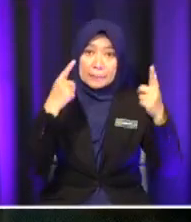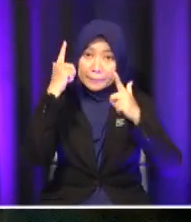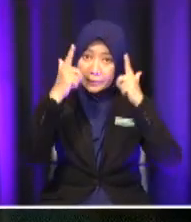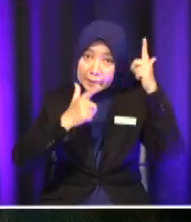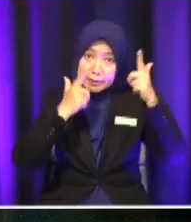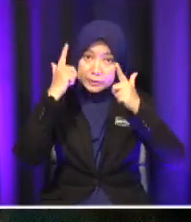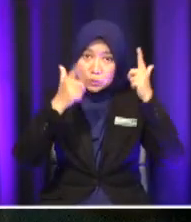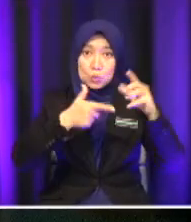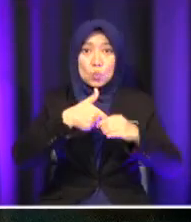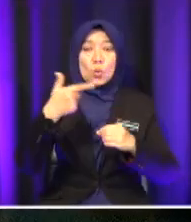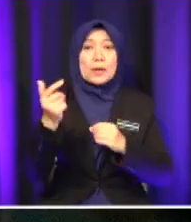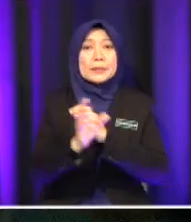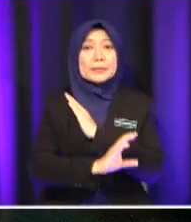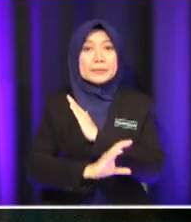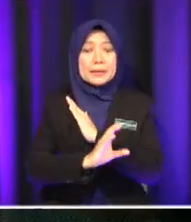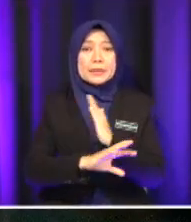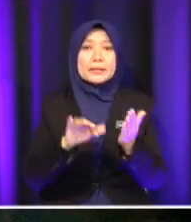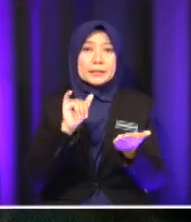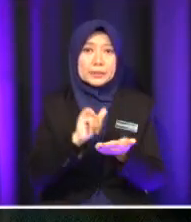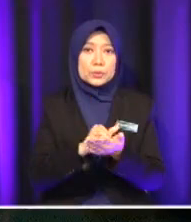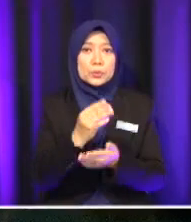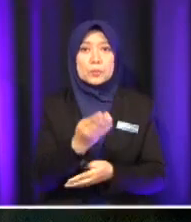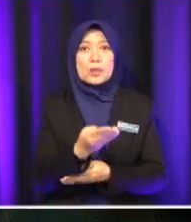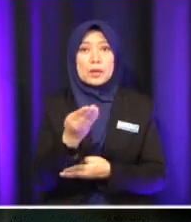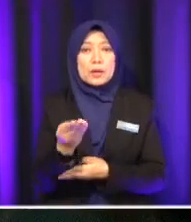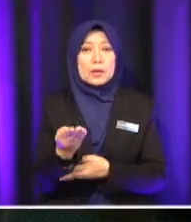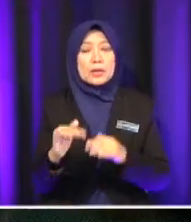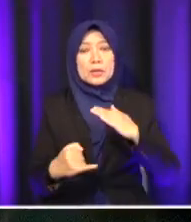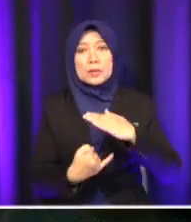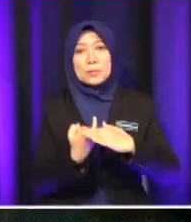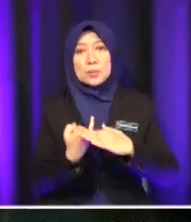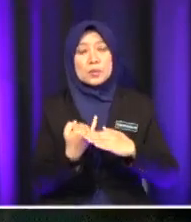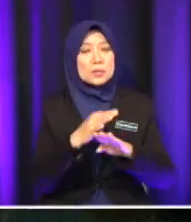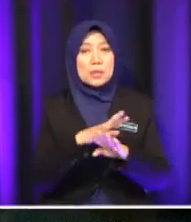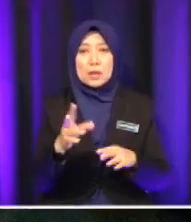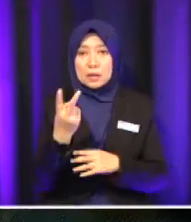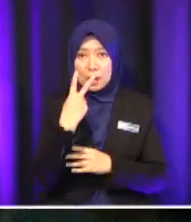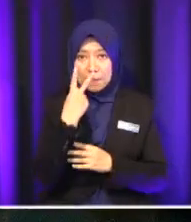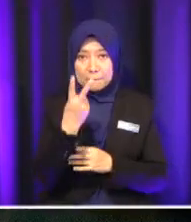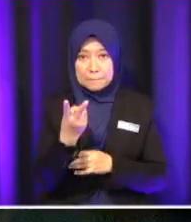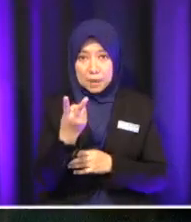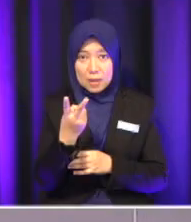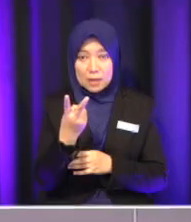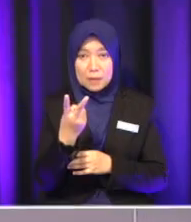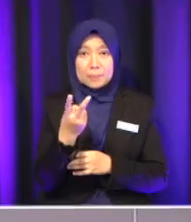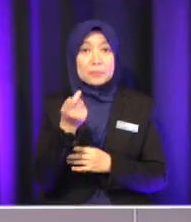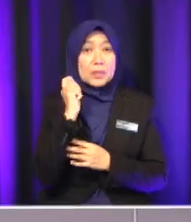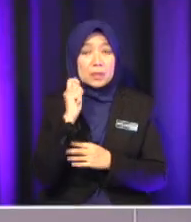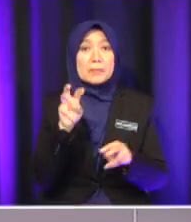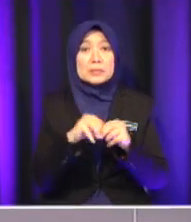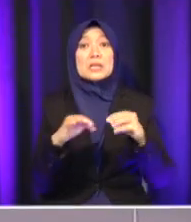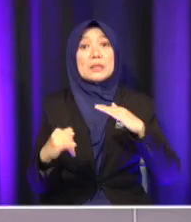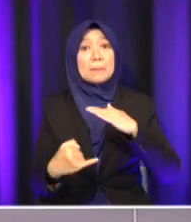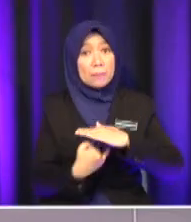tadi ah itu kita kategorikan sebagai import barang tak nampak Saya sudah mengimpor